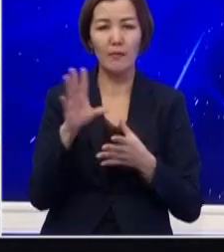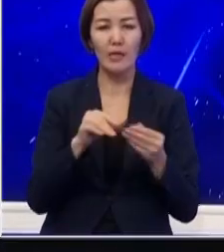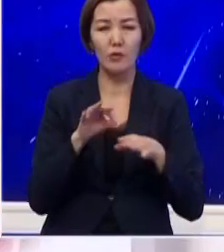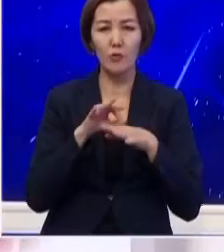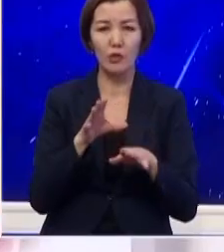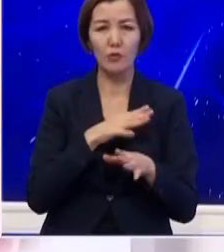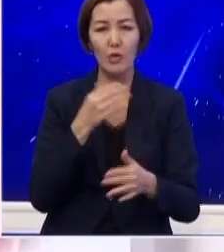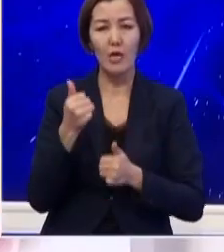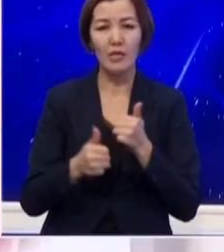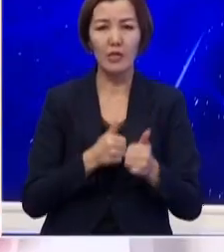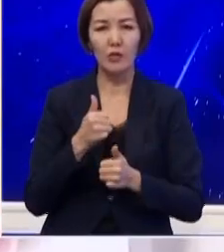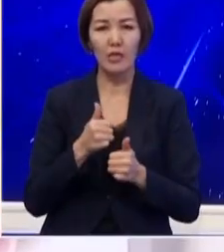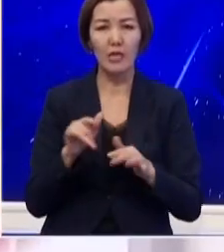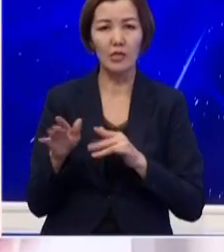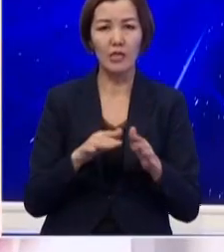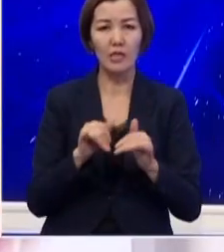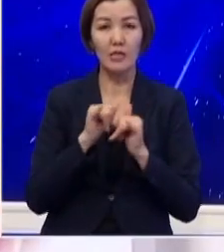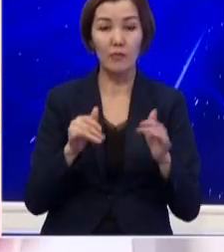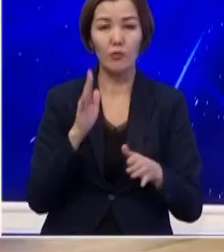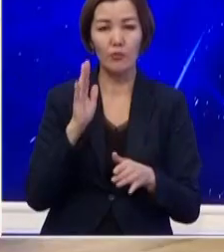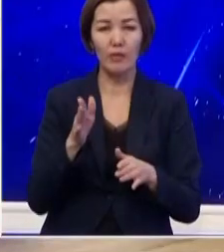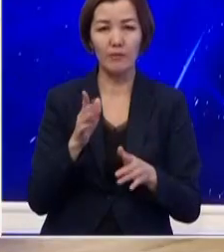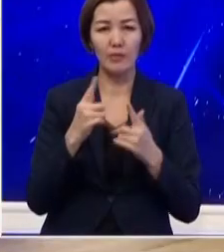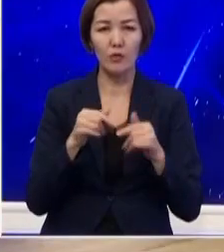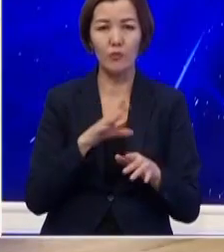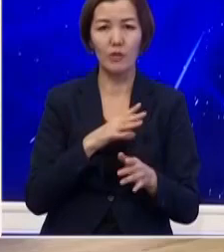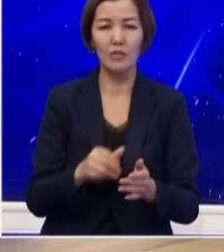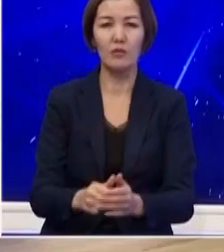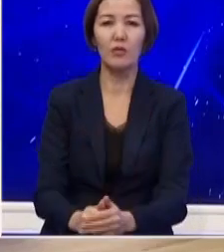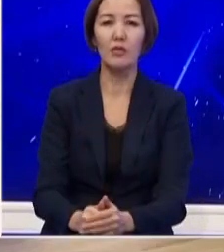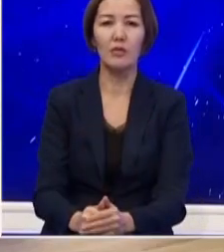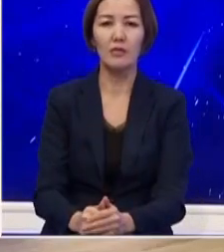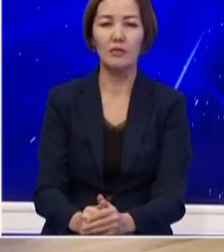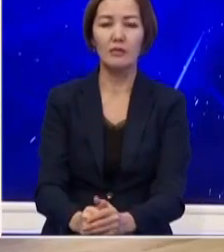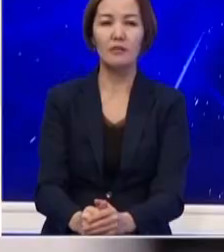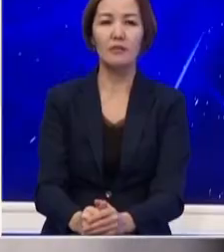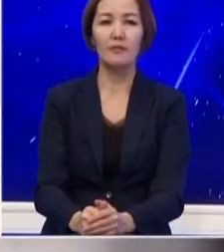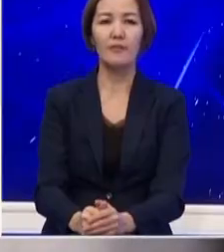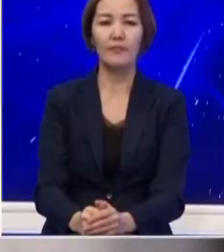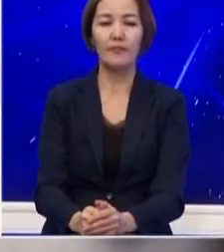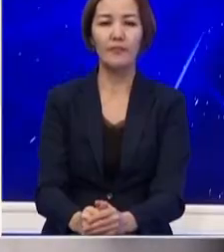мәрте өткізіліп отыр. Дәстүрге айналған шараны дамыта бермекпіз, дейді ұйымдастырушылар.